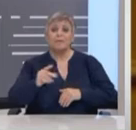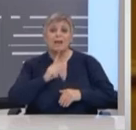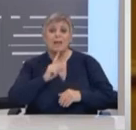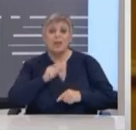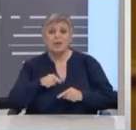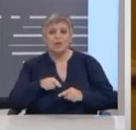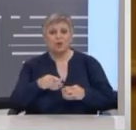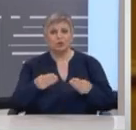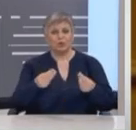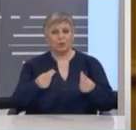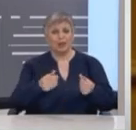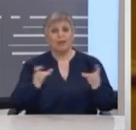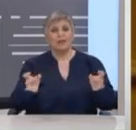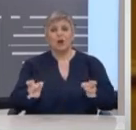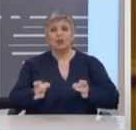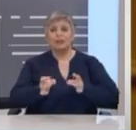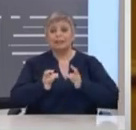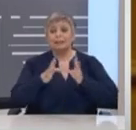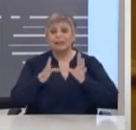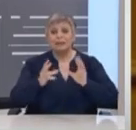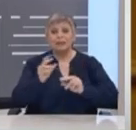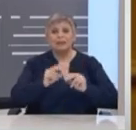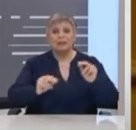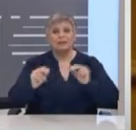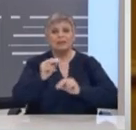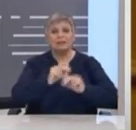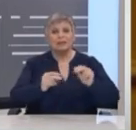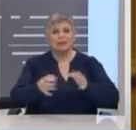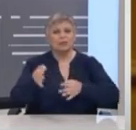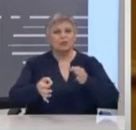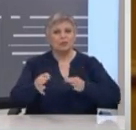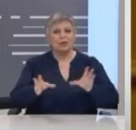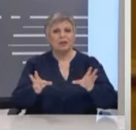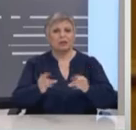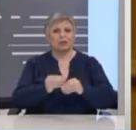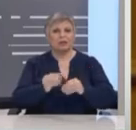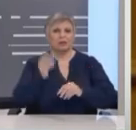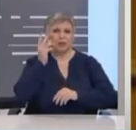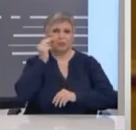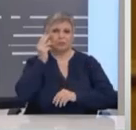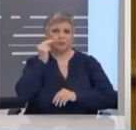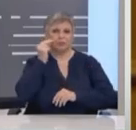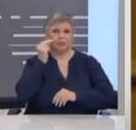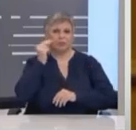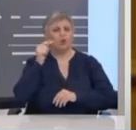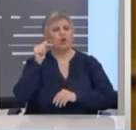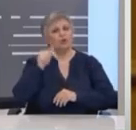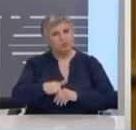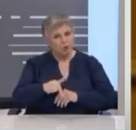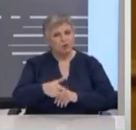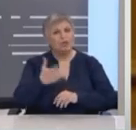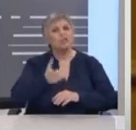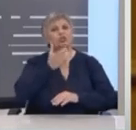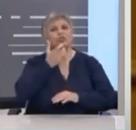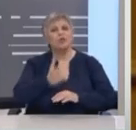έρθει η ώρα και το ονοματολογικό. Έχει αλλάξει η κυβέρνηση στη γειτονική χώρα. Είναι προφανές ότι επίκειται